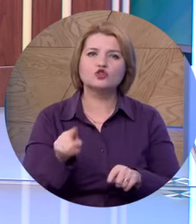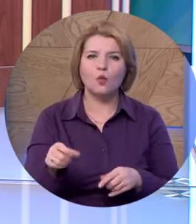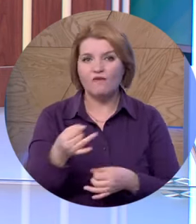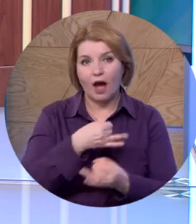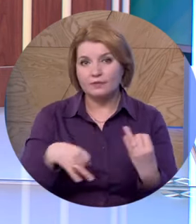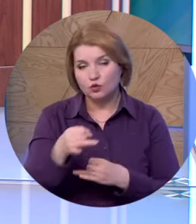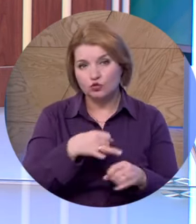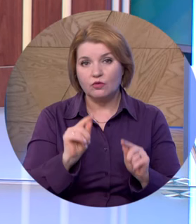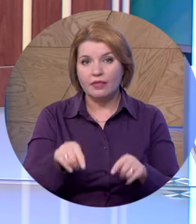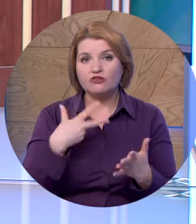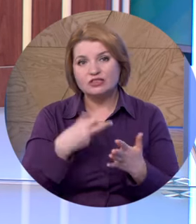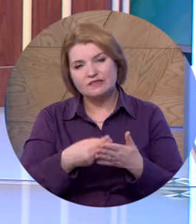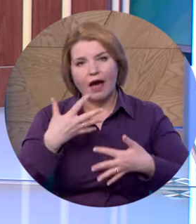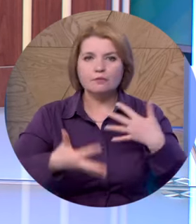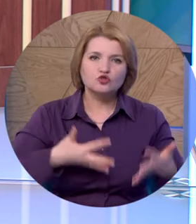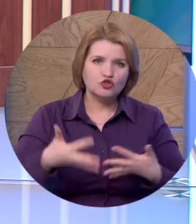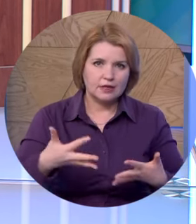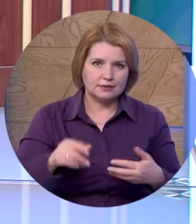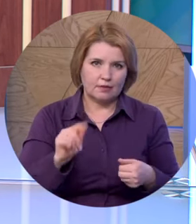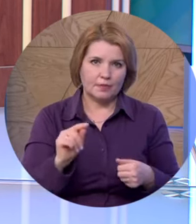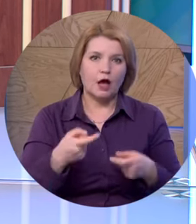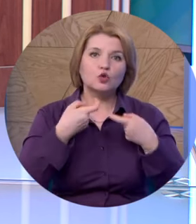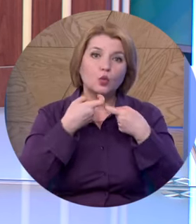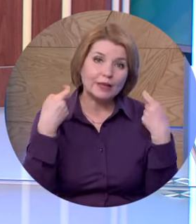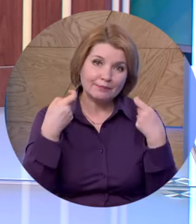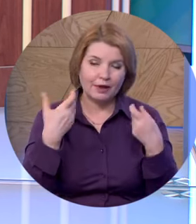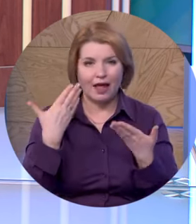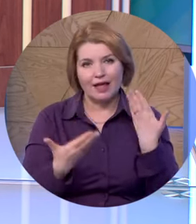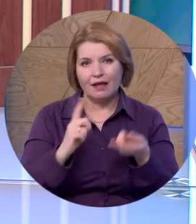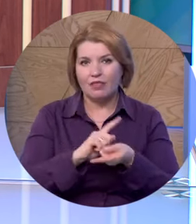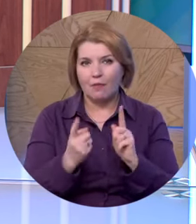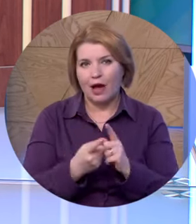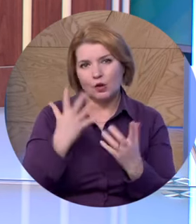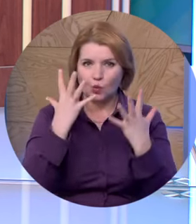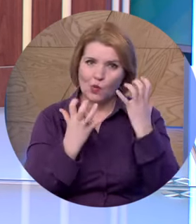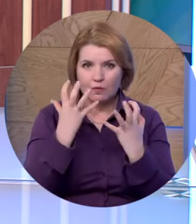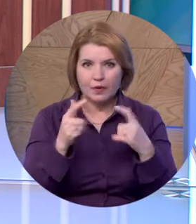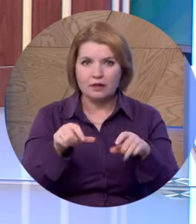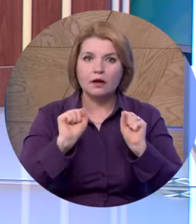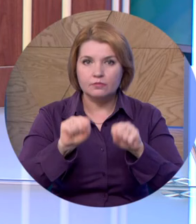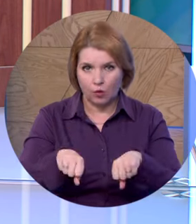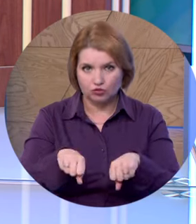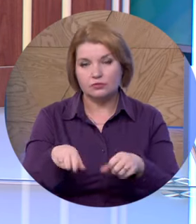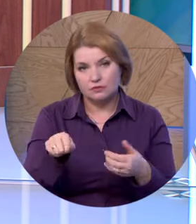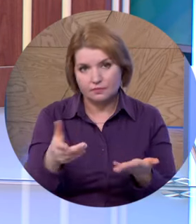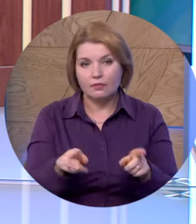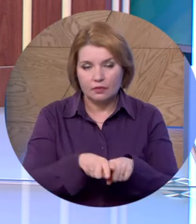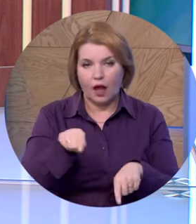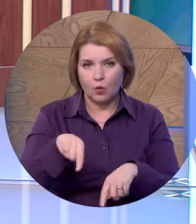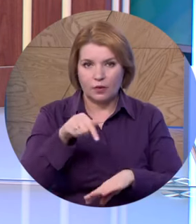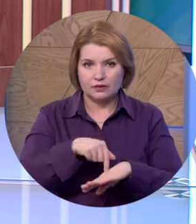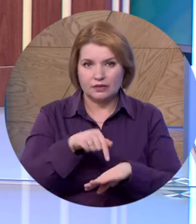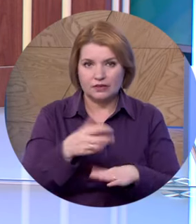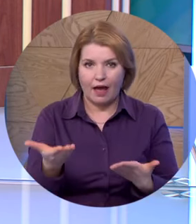именно даже своим жестом, своим поведением, просто улыбкой или ухмылкой, точнее, могут обесценивать наши высказывания. Закатыванием глаз. Закатыванием